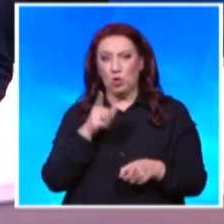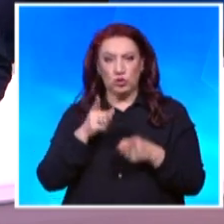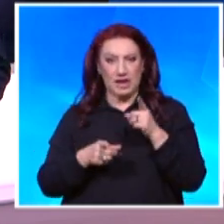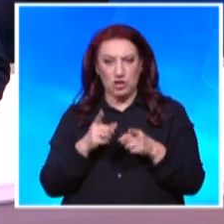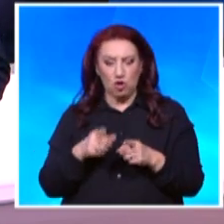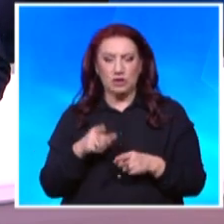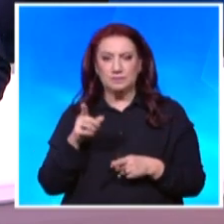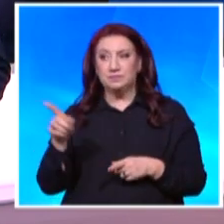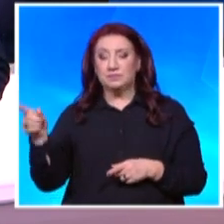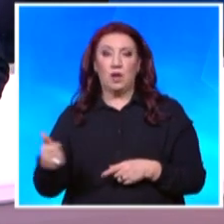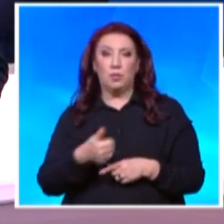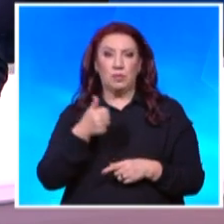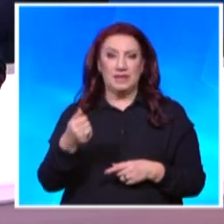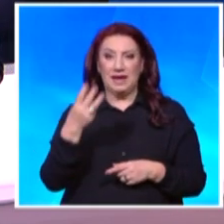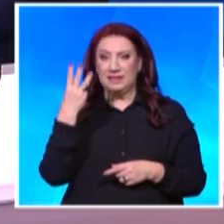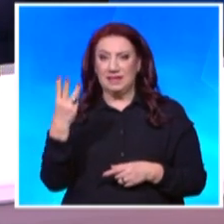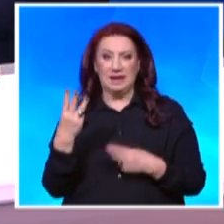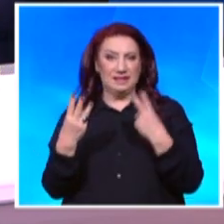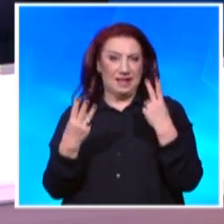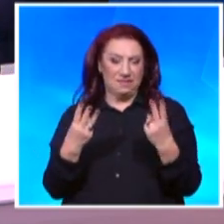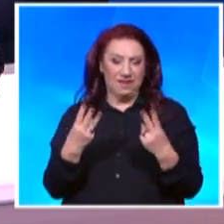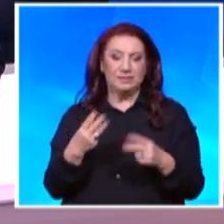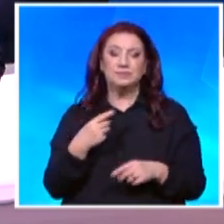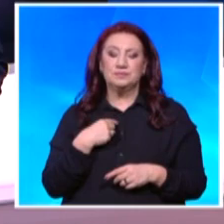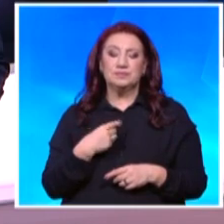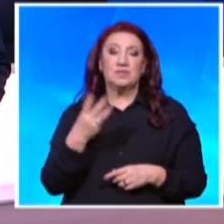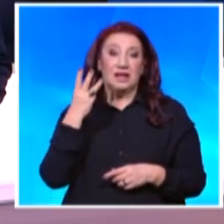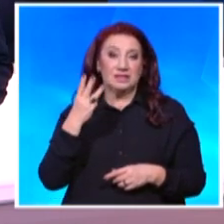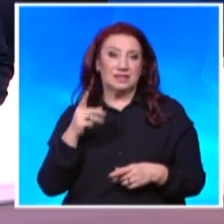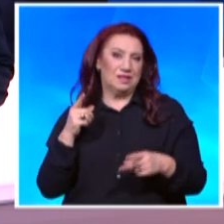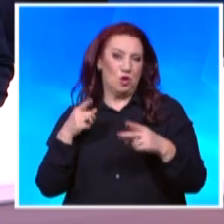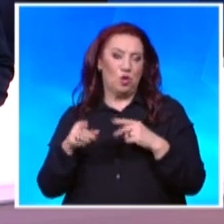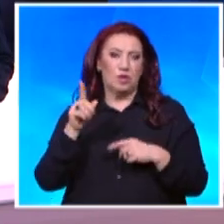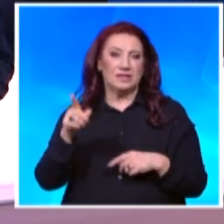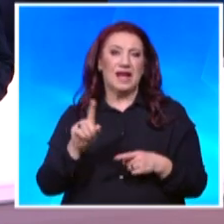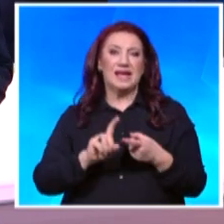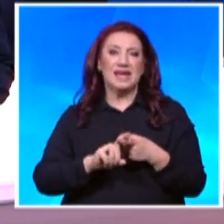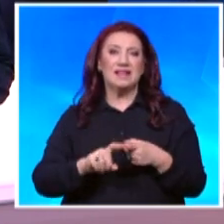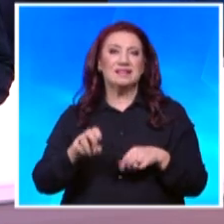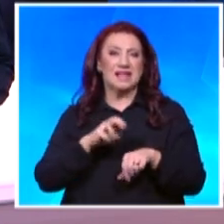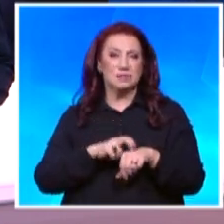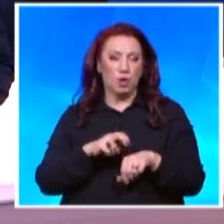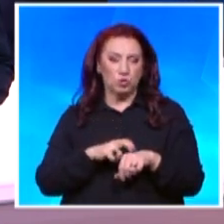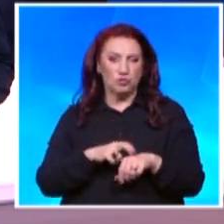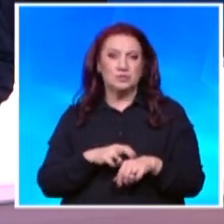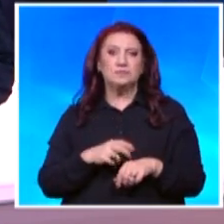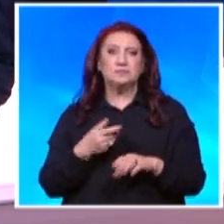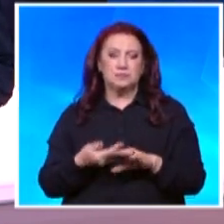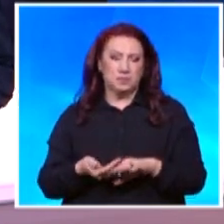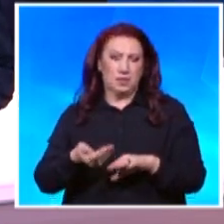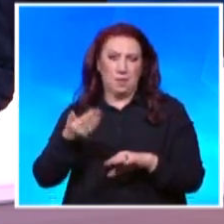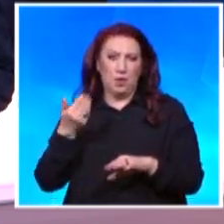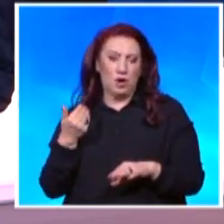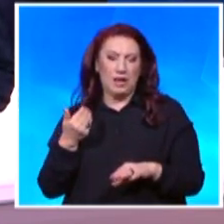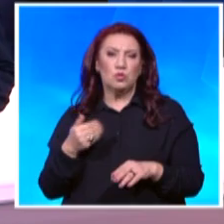3 на 2 срещу Черноморец с хеттрик на Кирил Десполов, който вкара победния гол в 91-та минута. Четвърт час по-рано Васил Панайотов от гостите